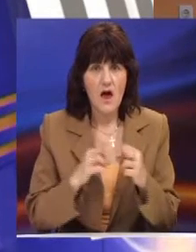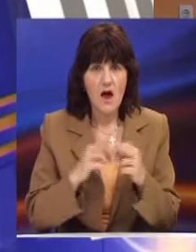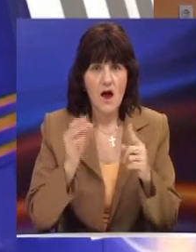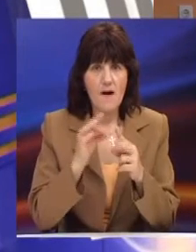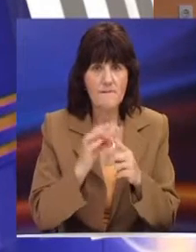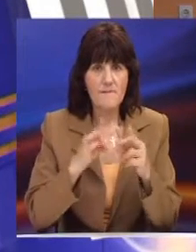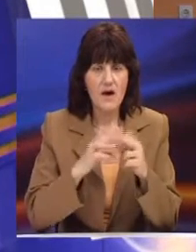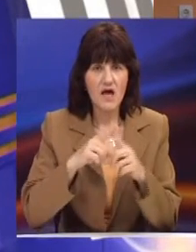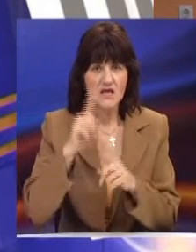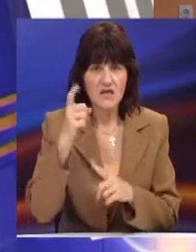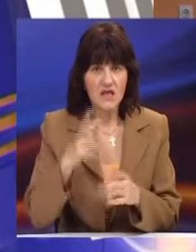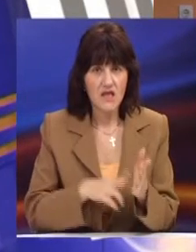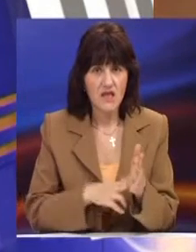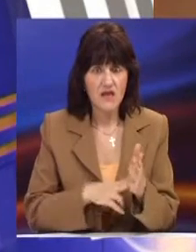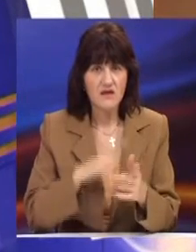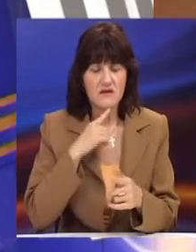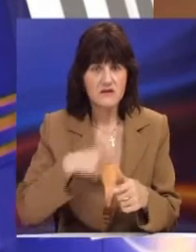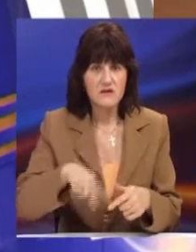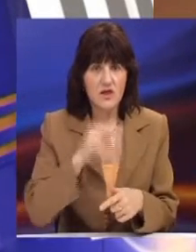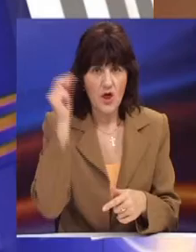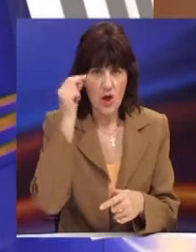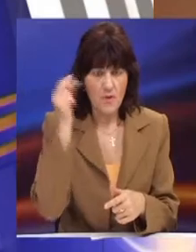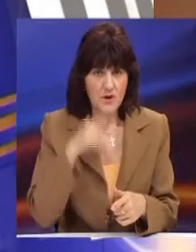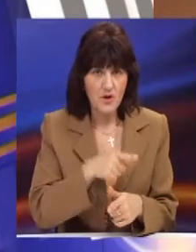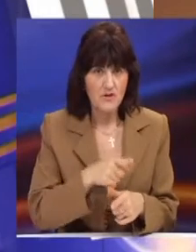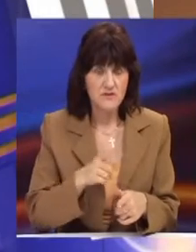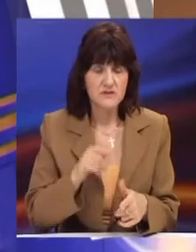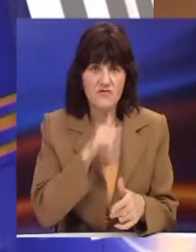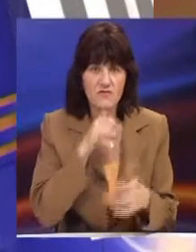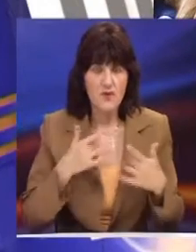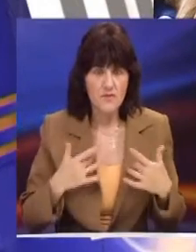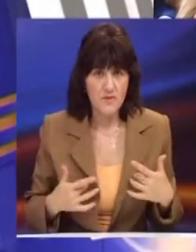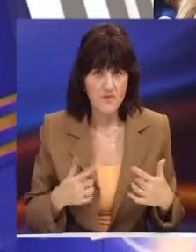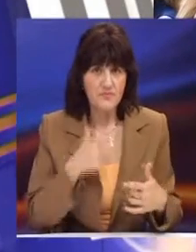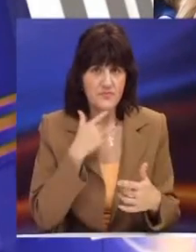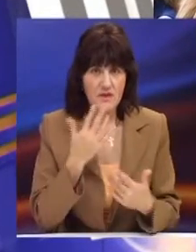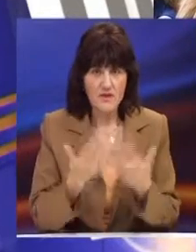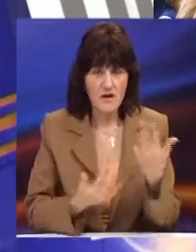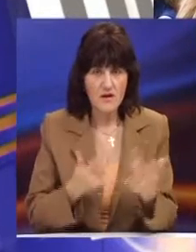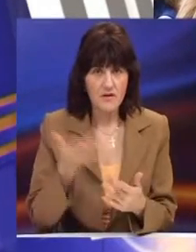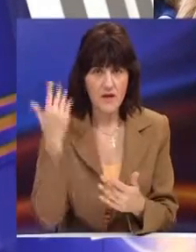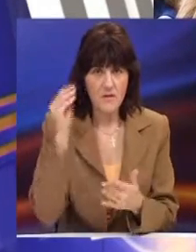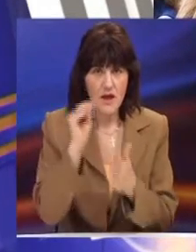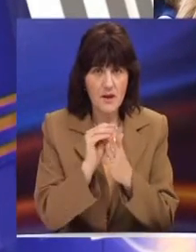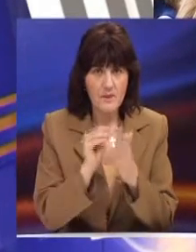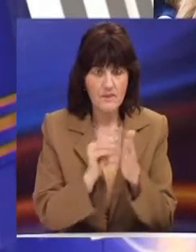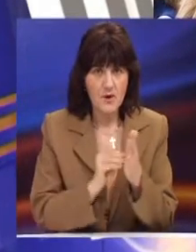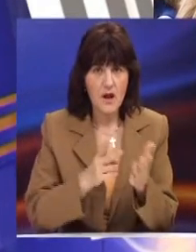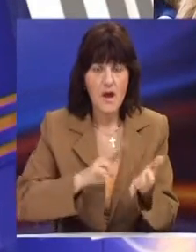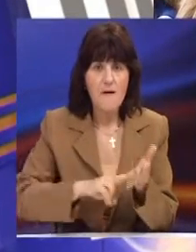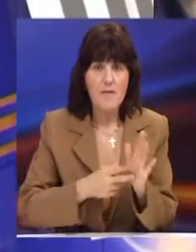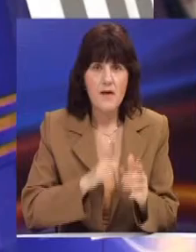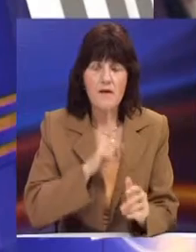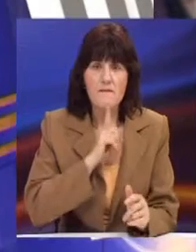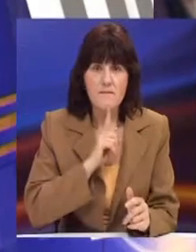rečima članice gradskog veća zadužene za oblast obrazovanja, dr. Ketele Jerinkić, na osnovu analize ranijih podataka je utvrđeno da je